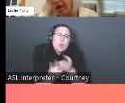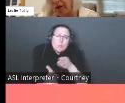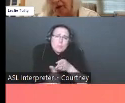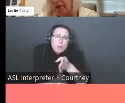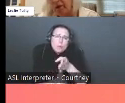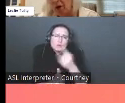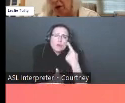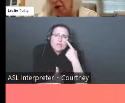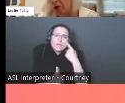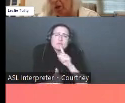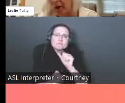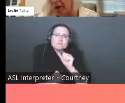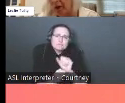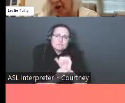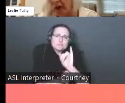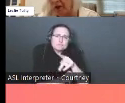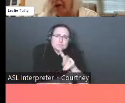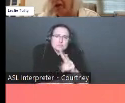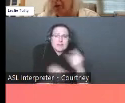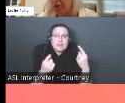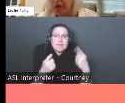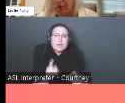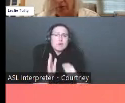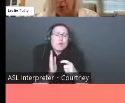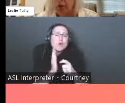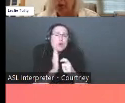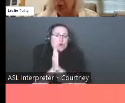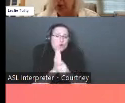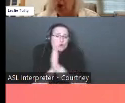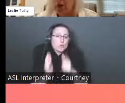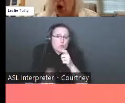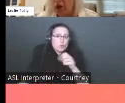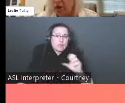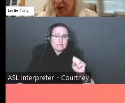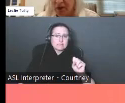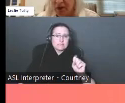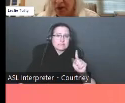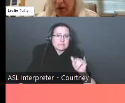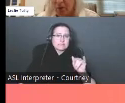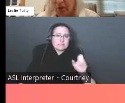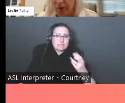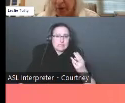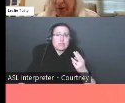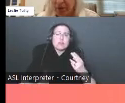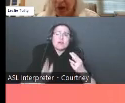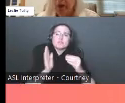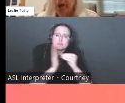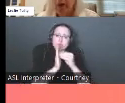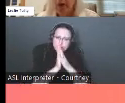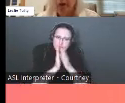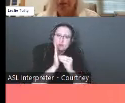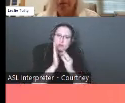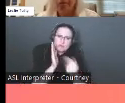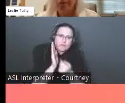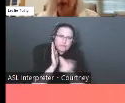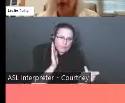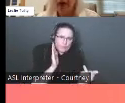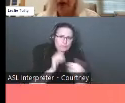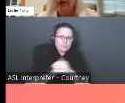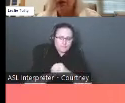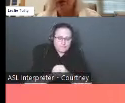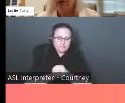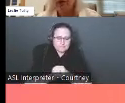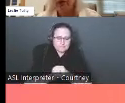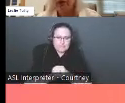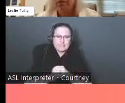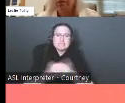de couple qui prétendent aborder la violence conjugale. Sandy Stiff en a fait donc un